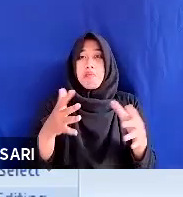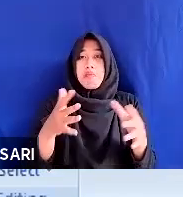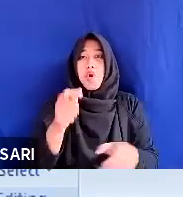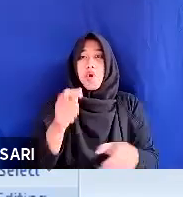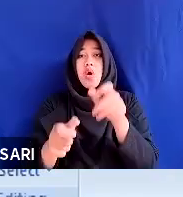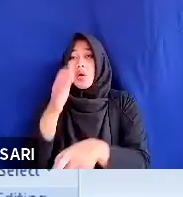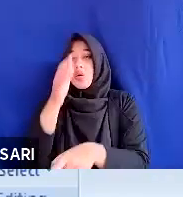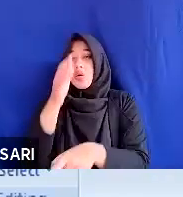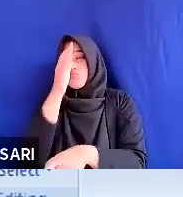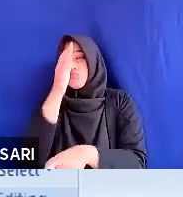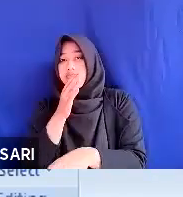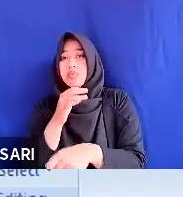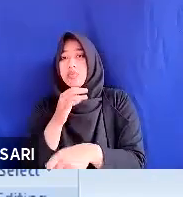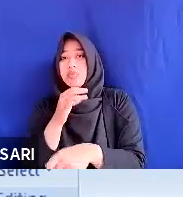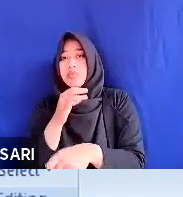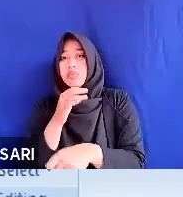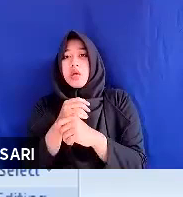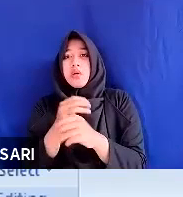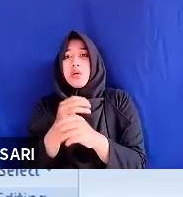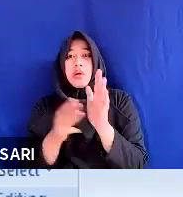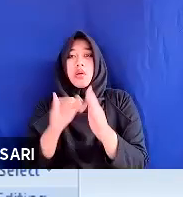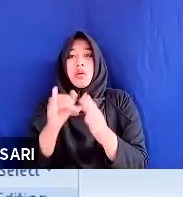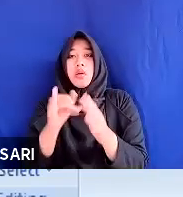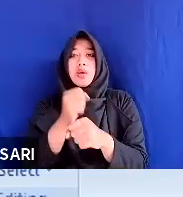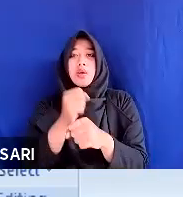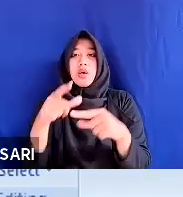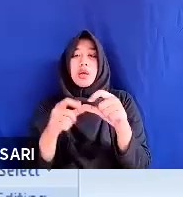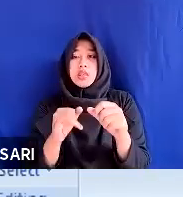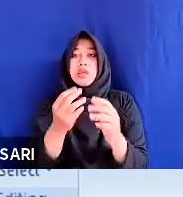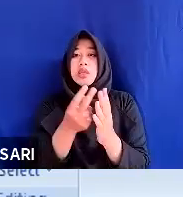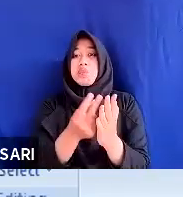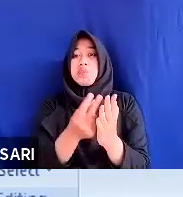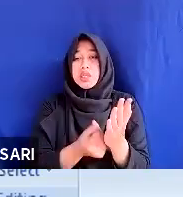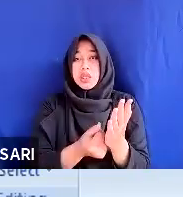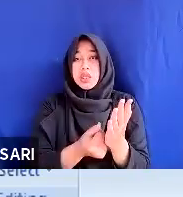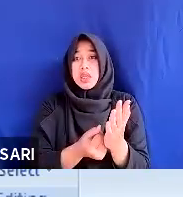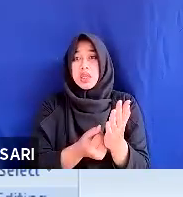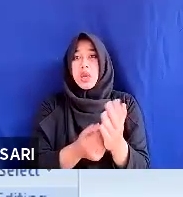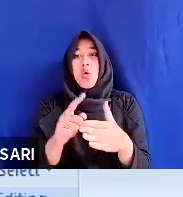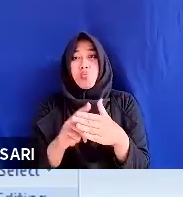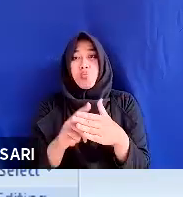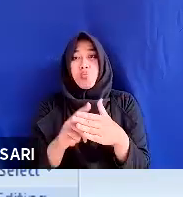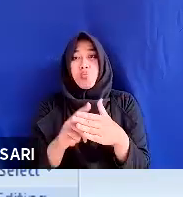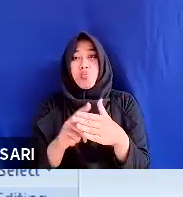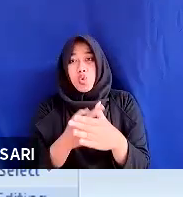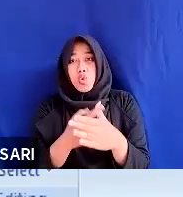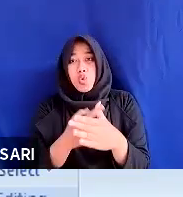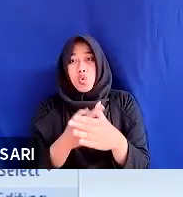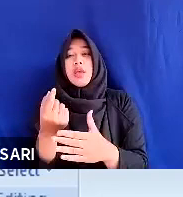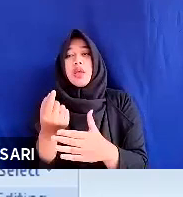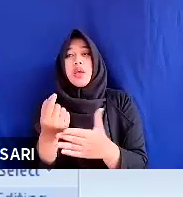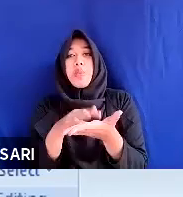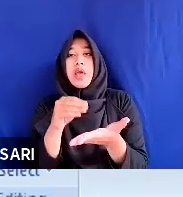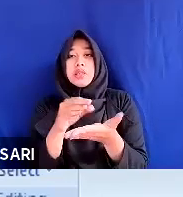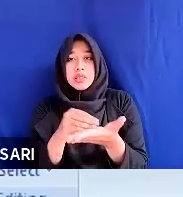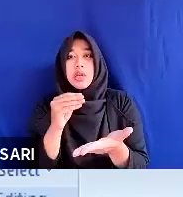di gadget itu mulai belajar untuk pesan makanan, pesan bahan pangan secara online.